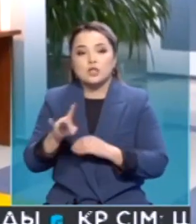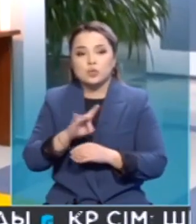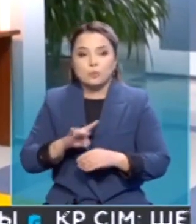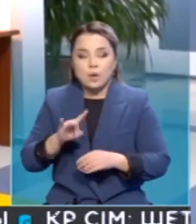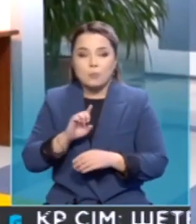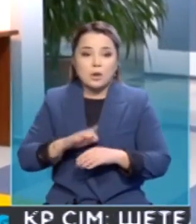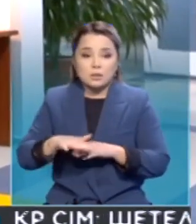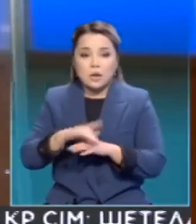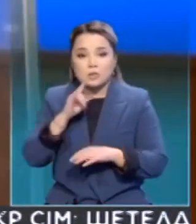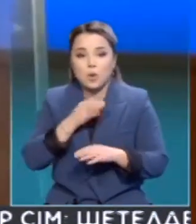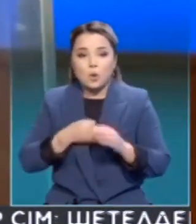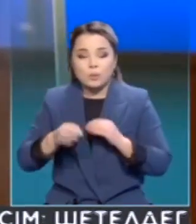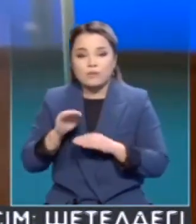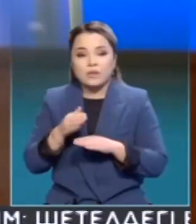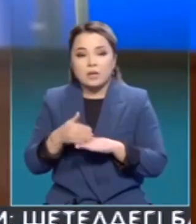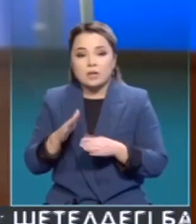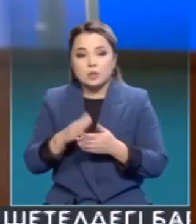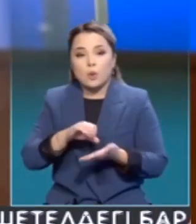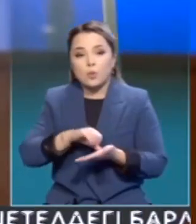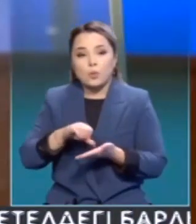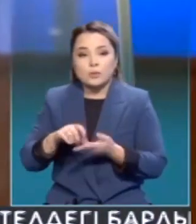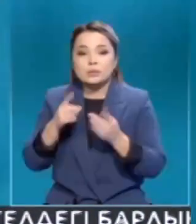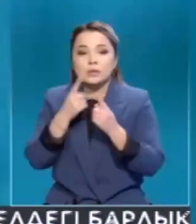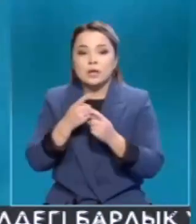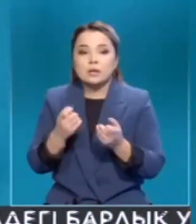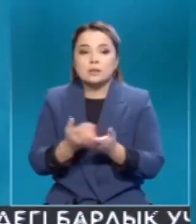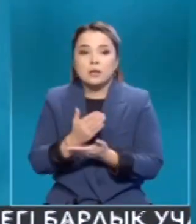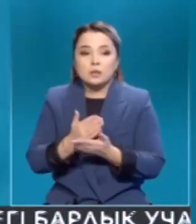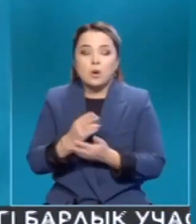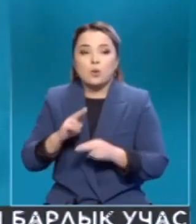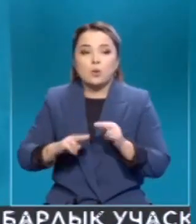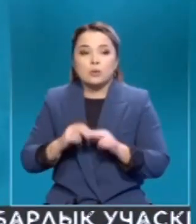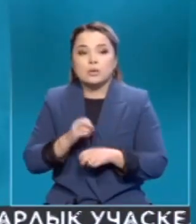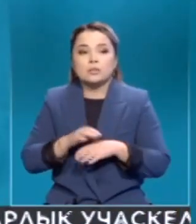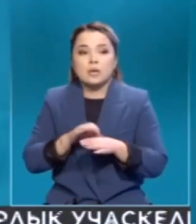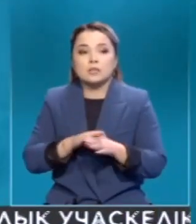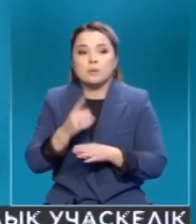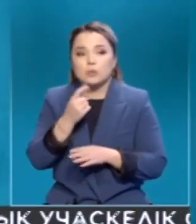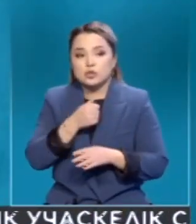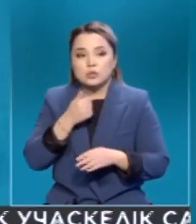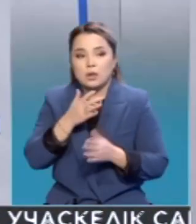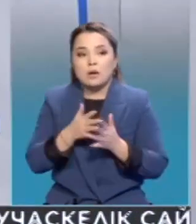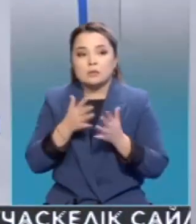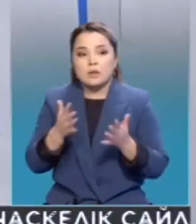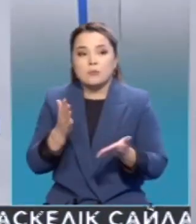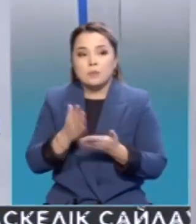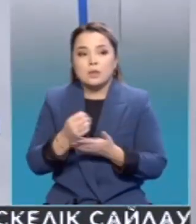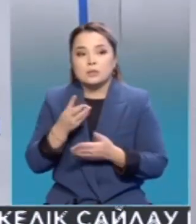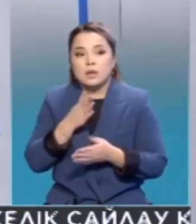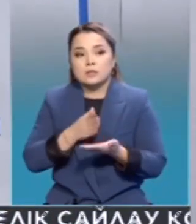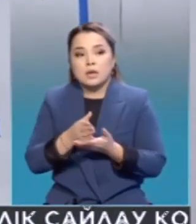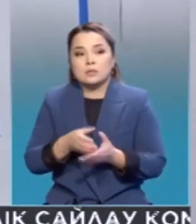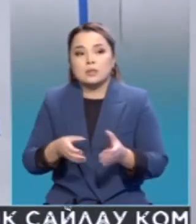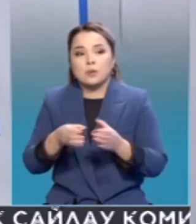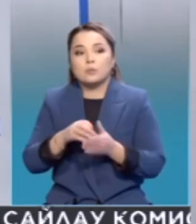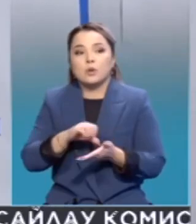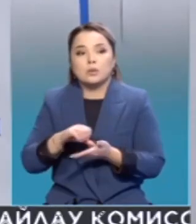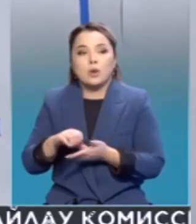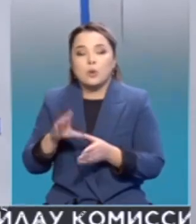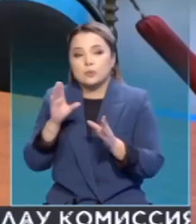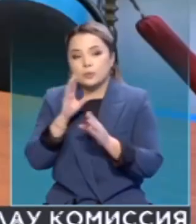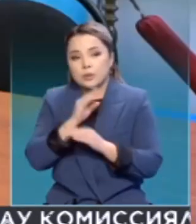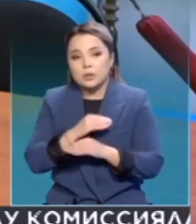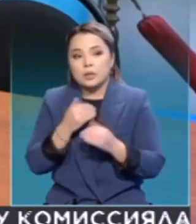Қазақстан облыстық филиалының өкілдері осылай деп мәлімдеді. Құрылғанына бір жылдан асқан бірлестік мүшелері бірнеше саяси науқанға қатысып